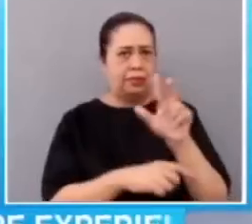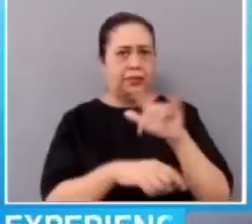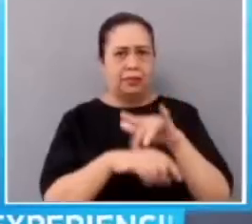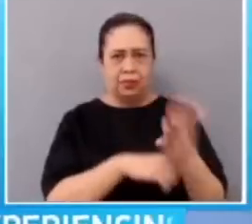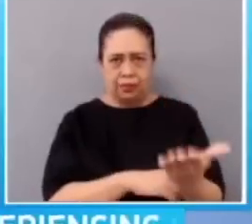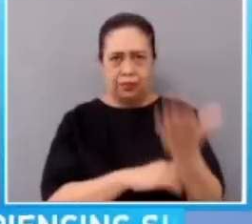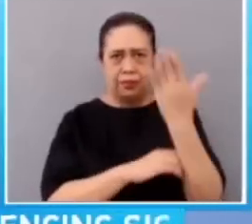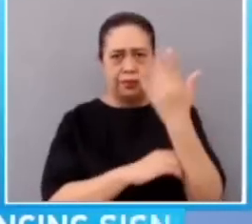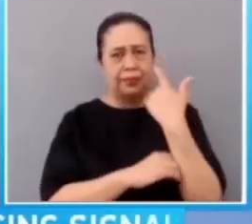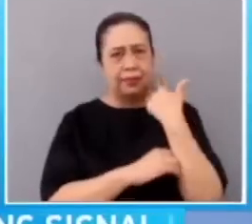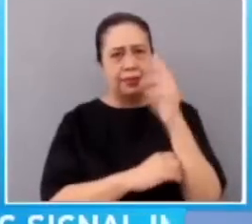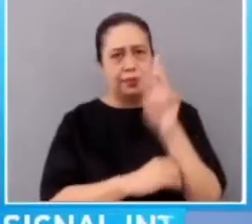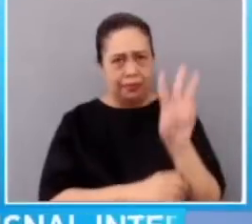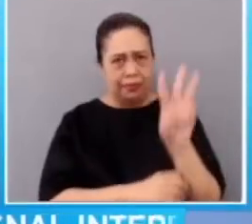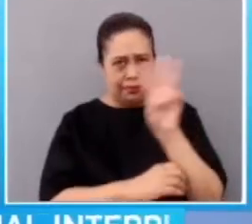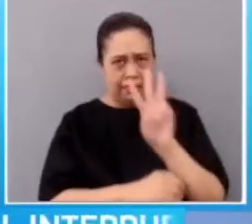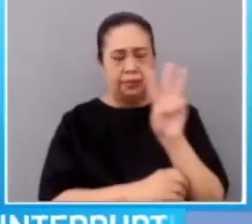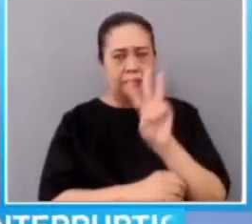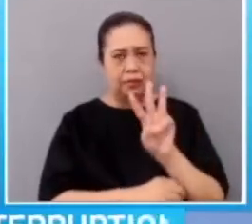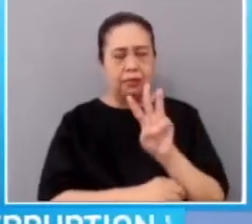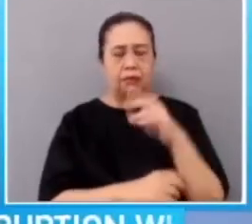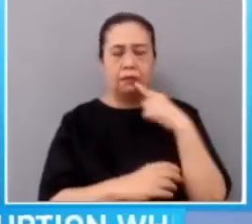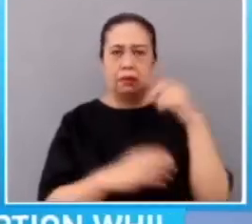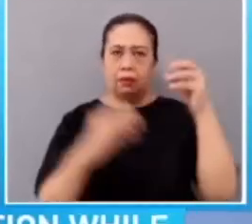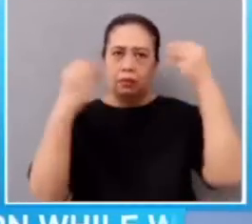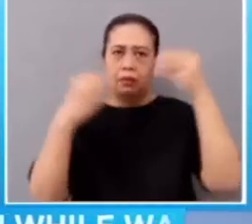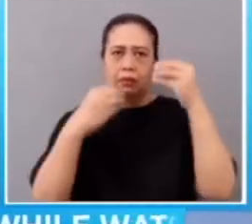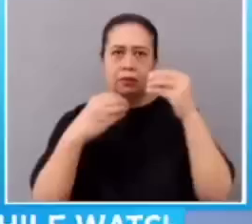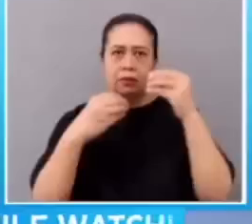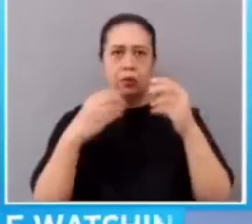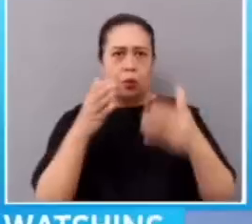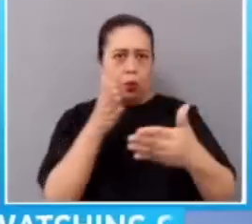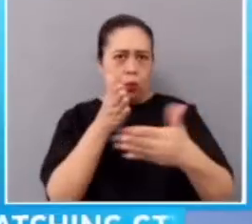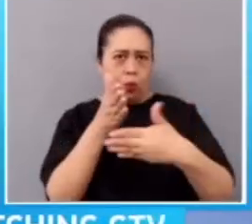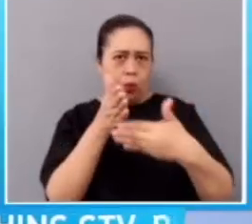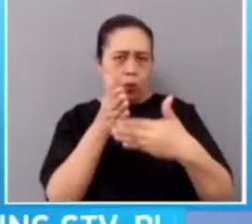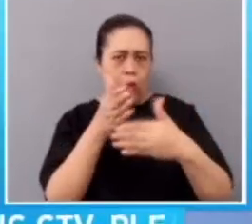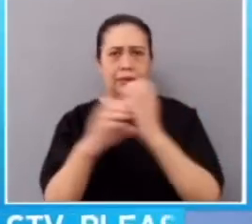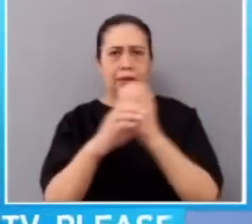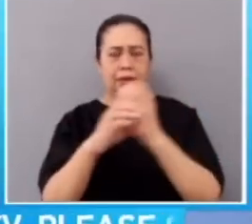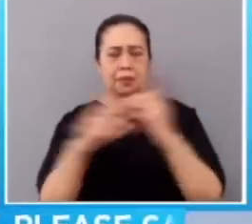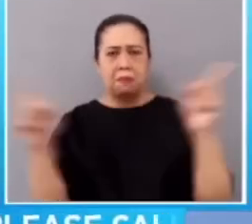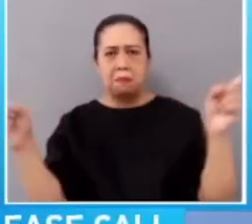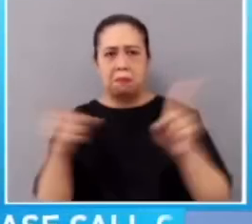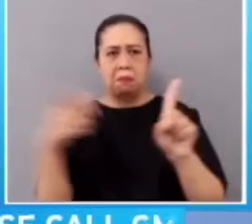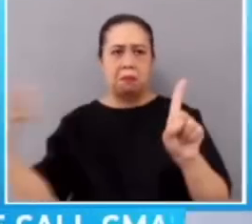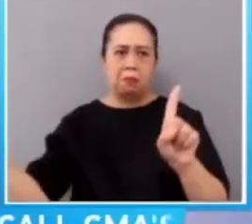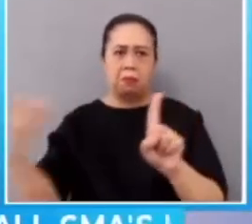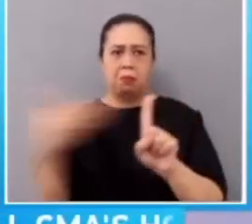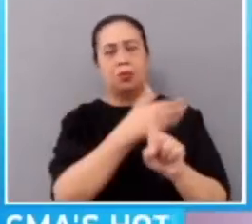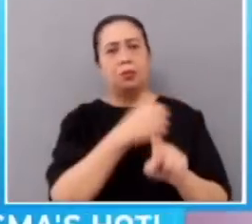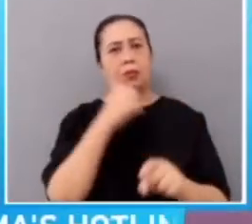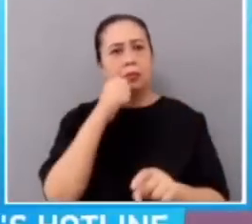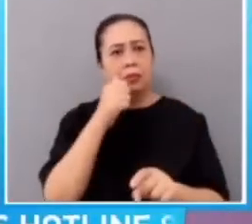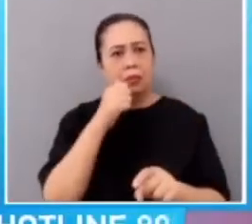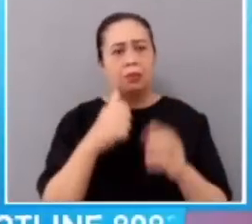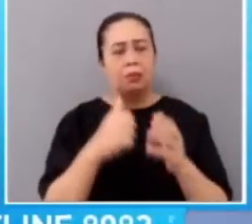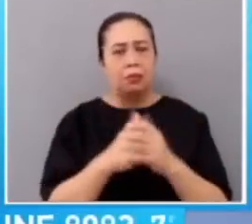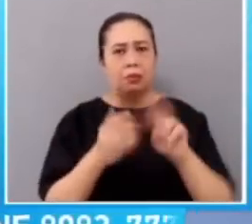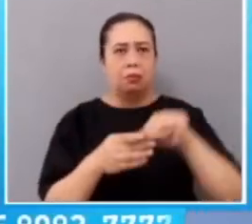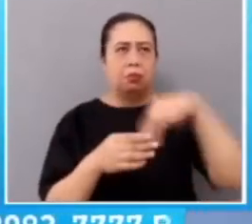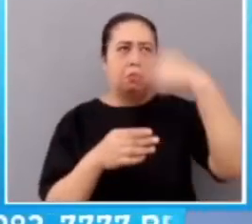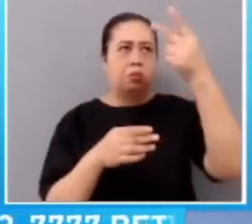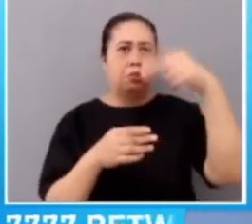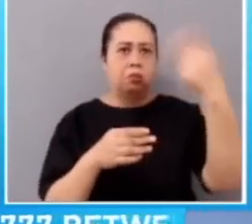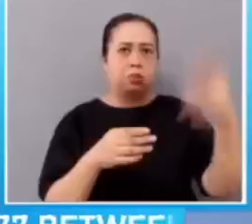Miyerkules. Walang ano-ano'y may humaharurot na kotse at biglang sinalpok ang babae. Pumilapon siya ng ilang metro